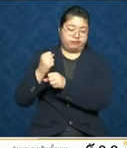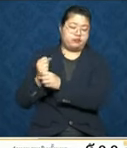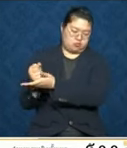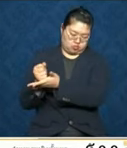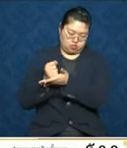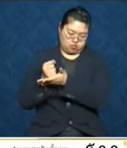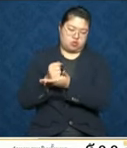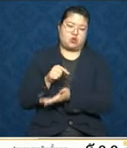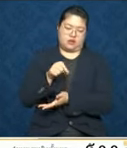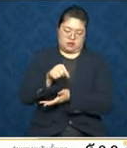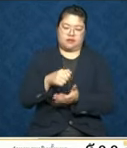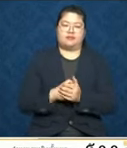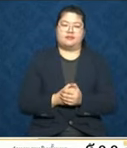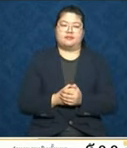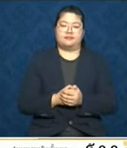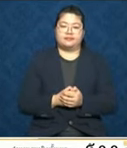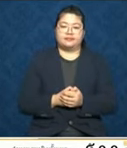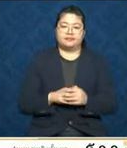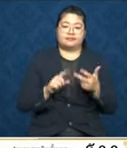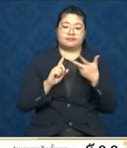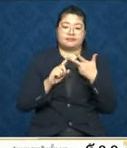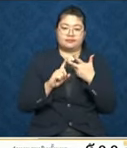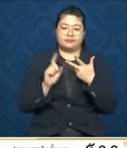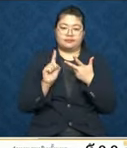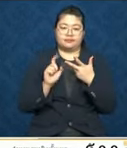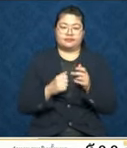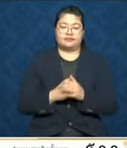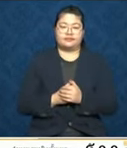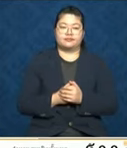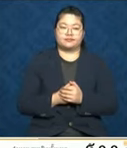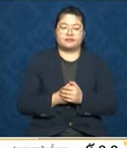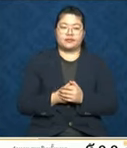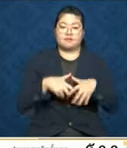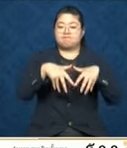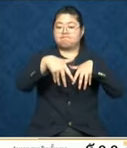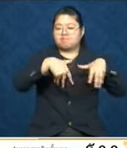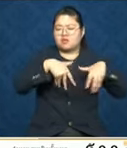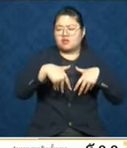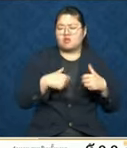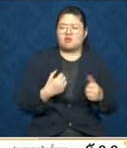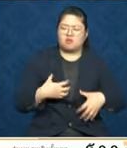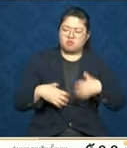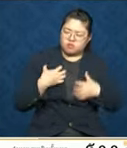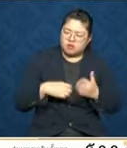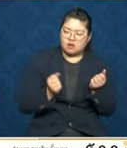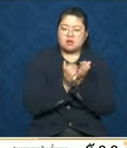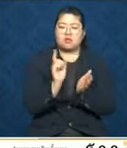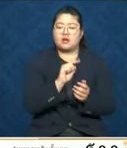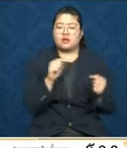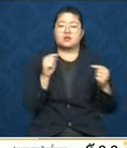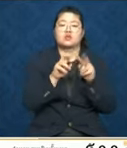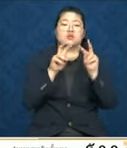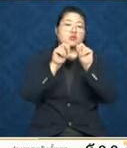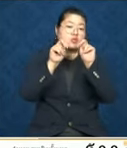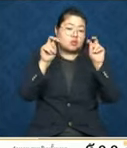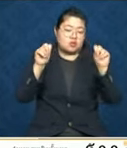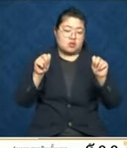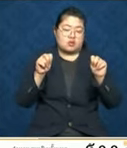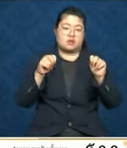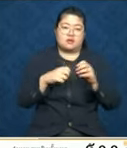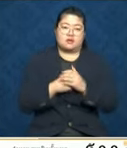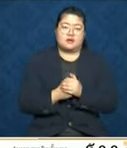ให้พี่น้องประชาชนด้วยครับเรื่องที่3ท่านประธานครับความเดือดร้อนของประชาชนจังหวัดนนทบุรีครับคนที่อยู่บ